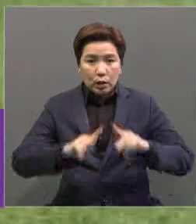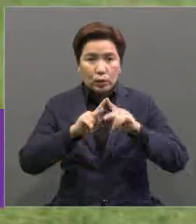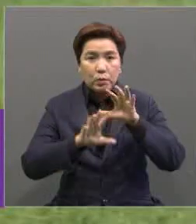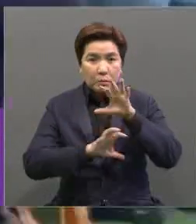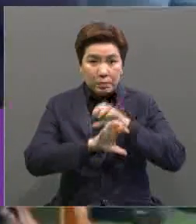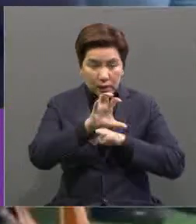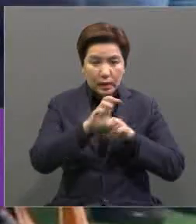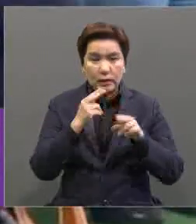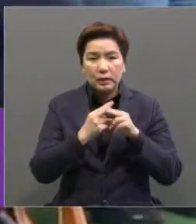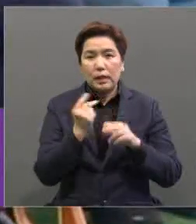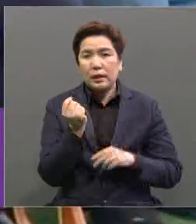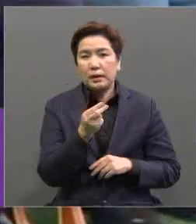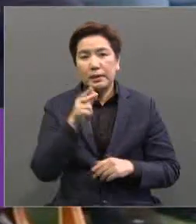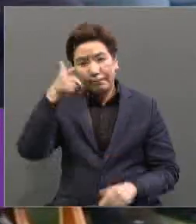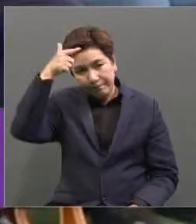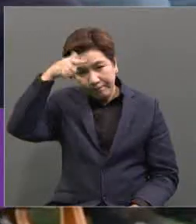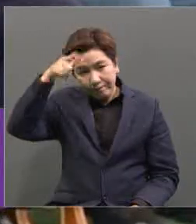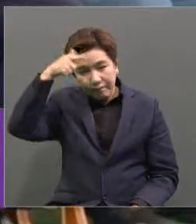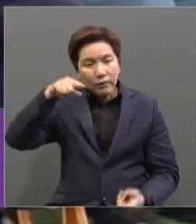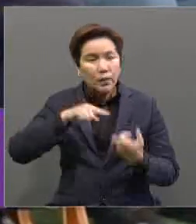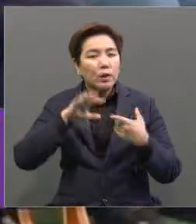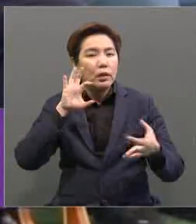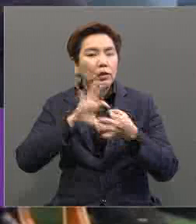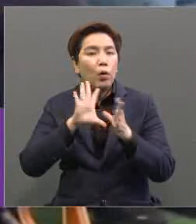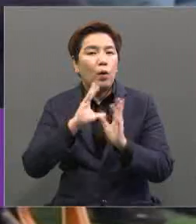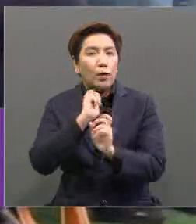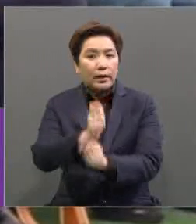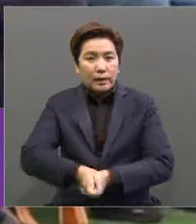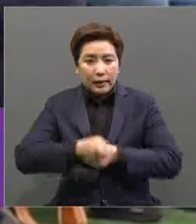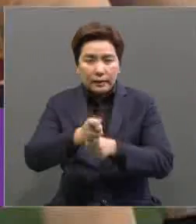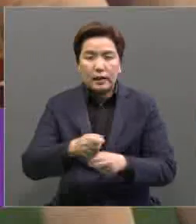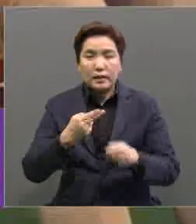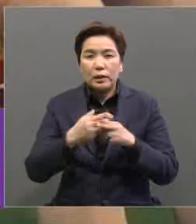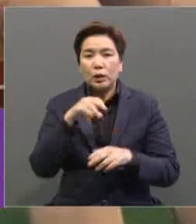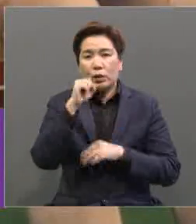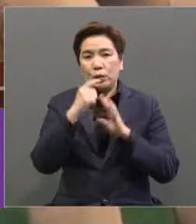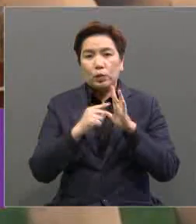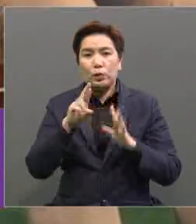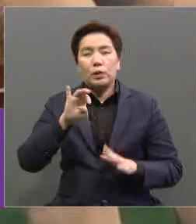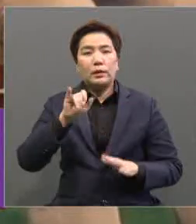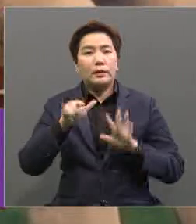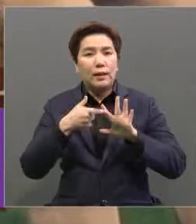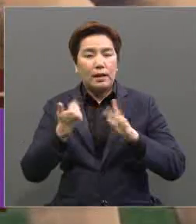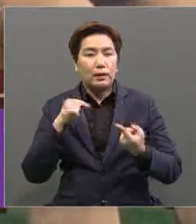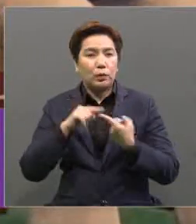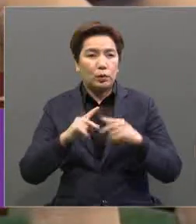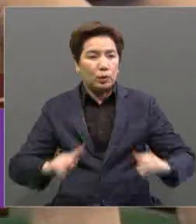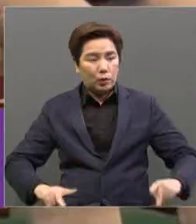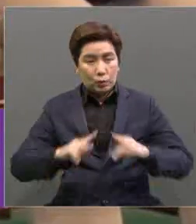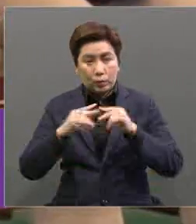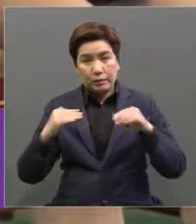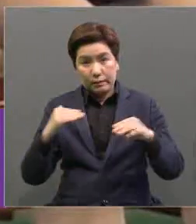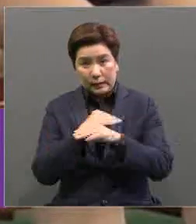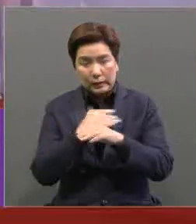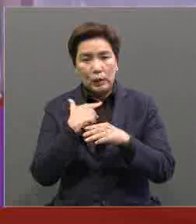าดไทยร้อยเอกธรรมนัสพรหมเผ่ารัฐมนตรีว่าการกระทรวงเกษตรและสหกรณ์คุณสุริยะจึงรุ่งเรืองกิจรัฐมนตรีว่าการกระทรวงคมนาคม